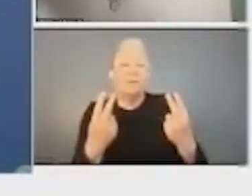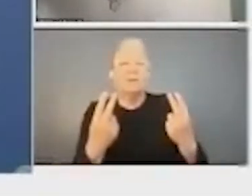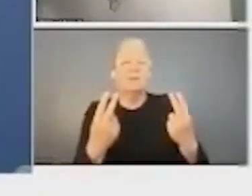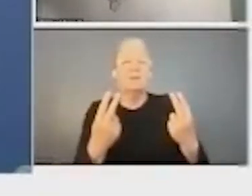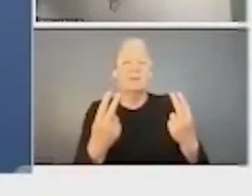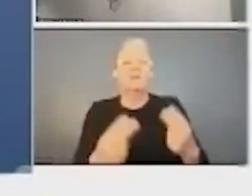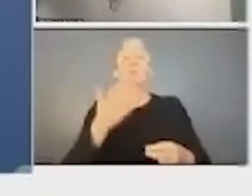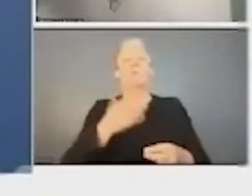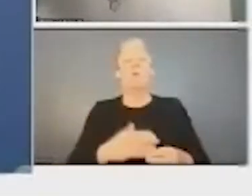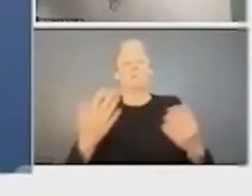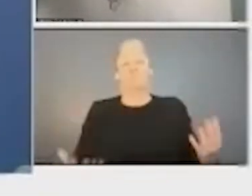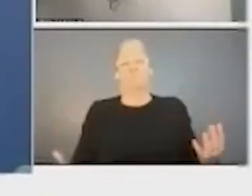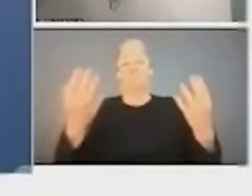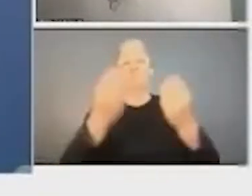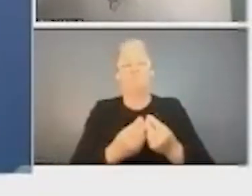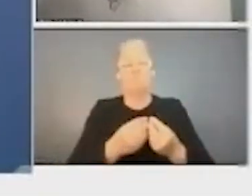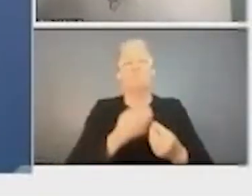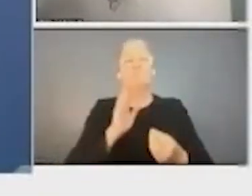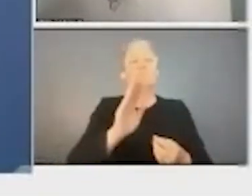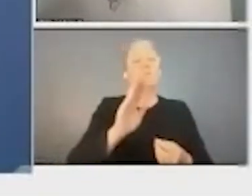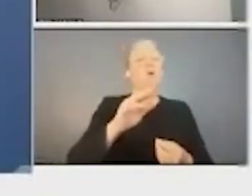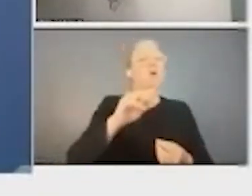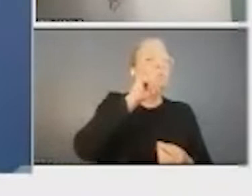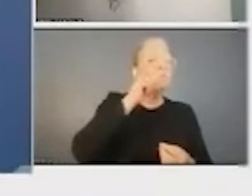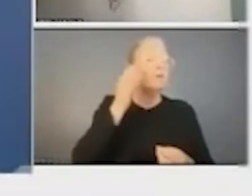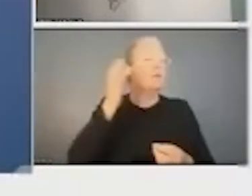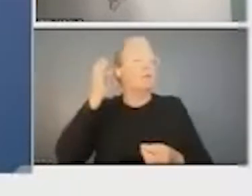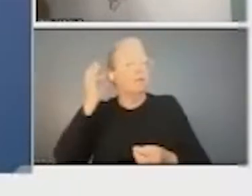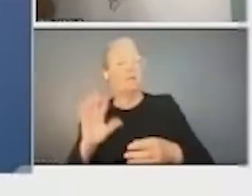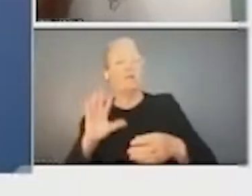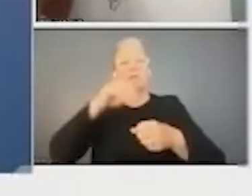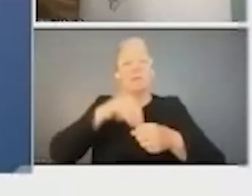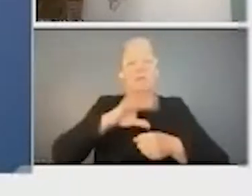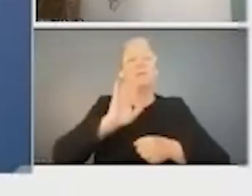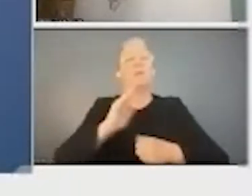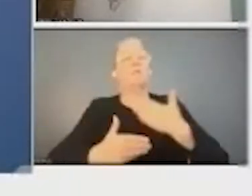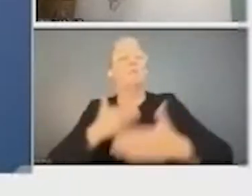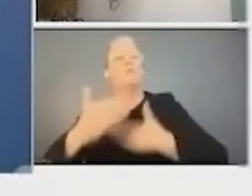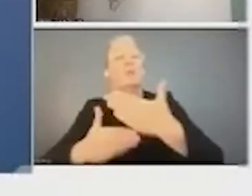البنات في أن هم يقومون بدور فعال في هذا المجال.